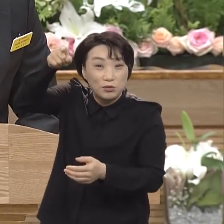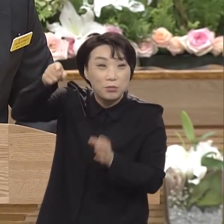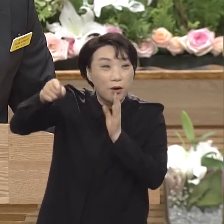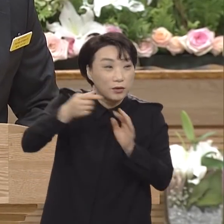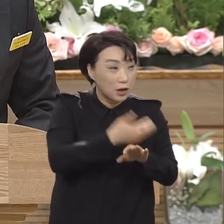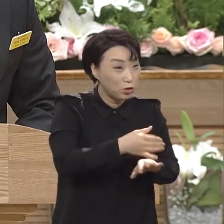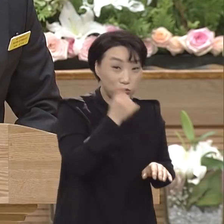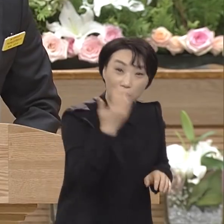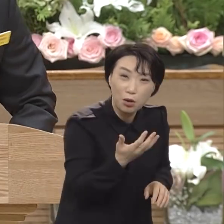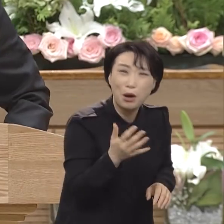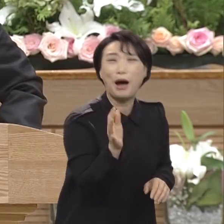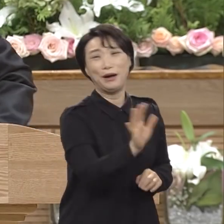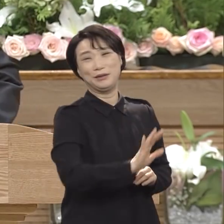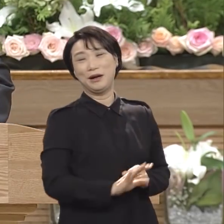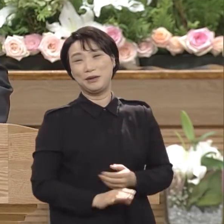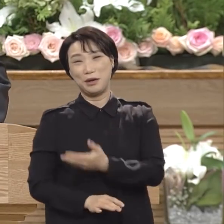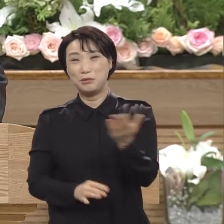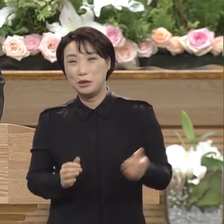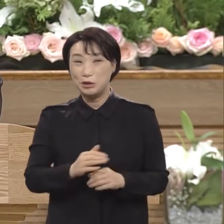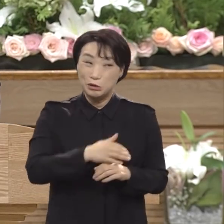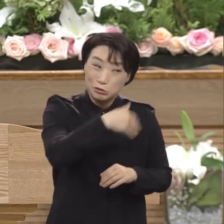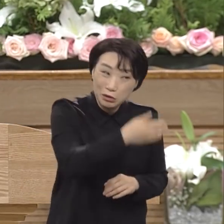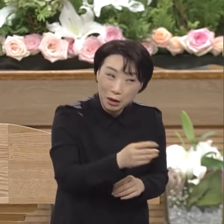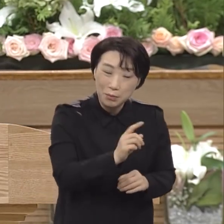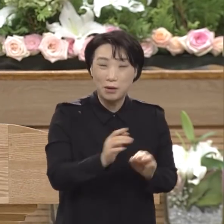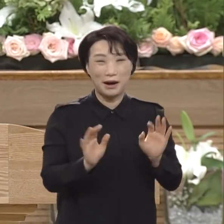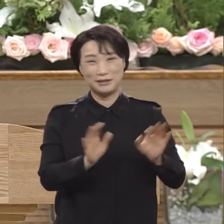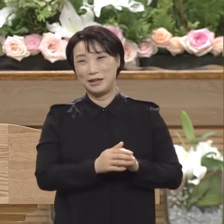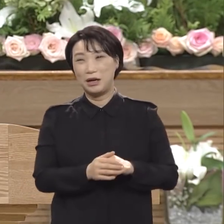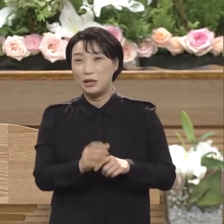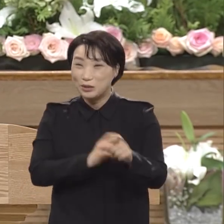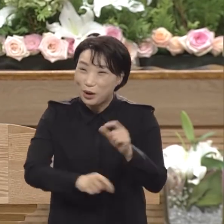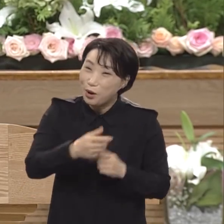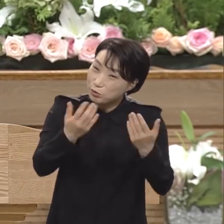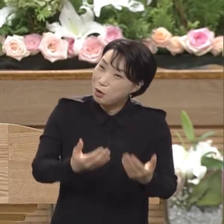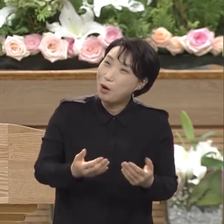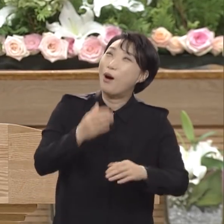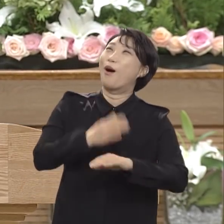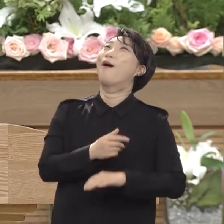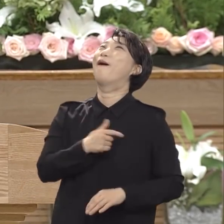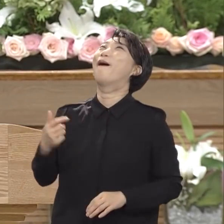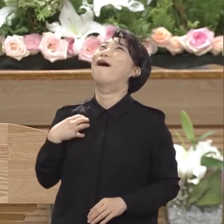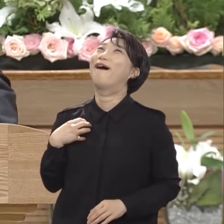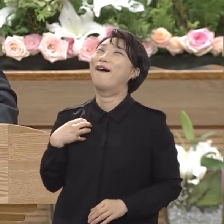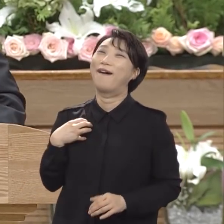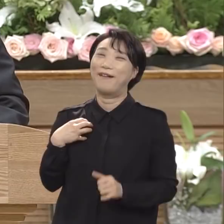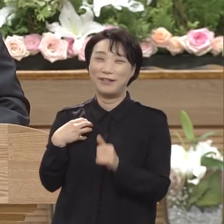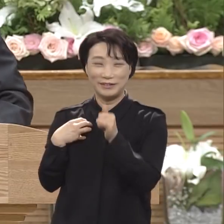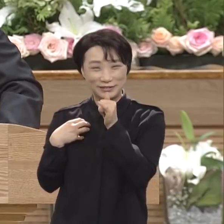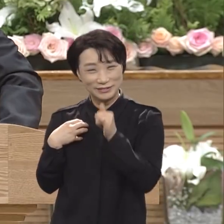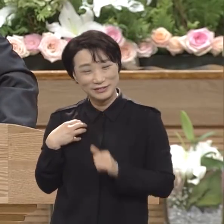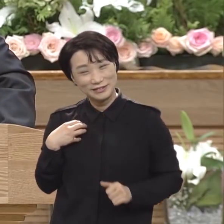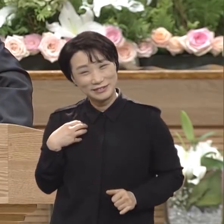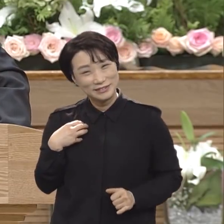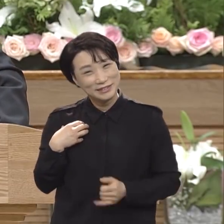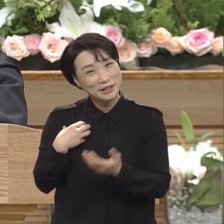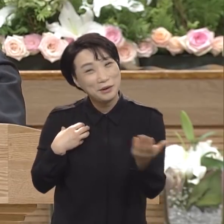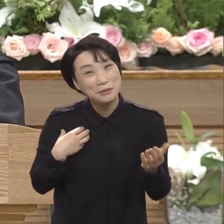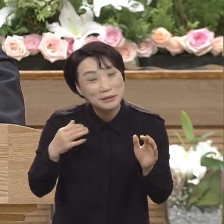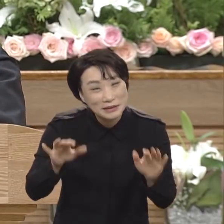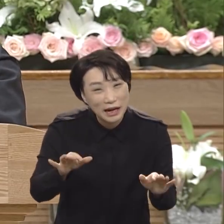있느냐 그 말이요. 그 위에 것이 있다면 너무 감사한 일이다 이 말이요. 예, 왜